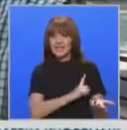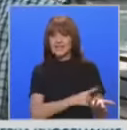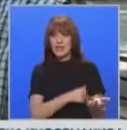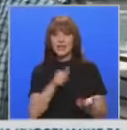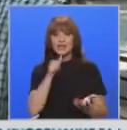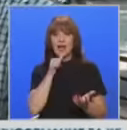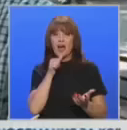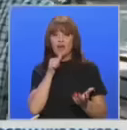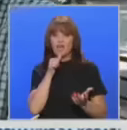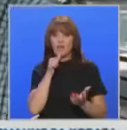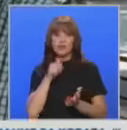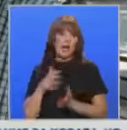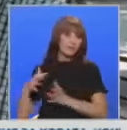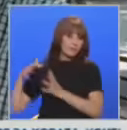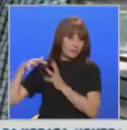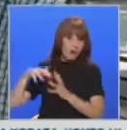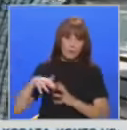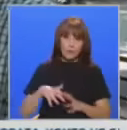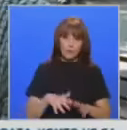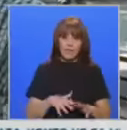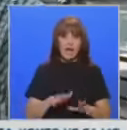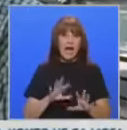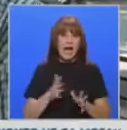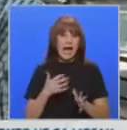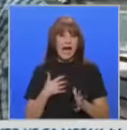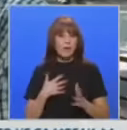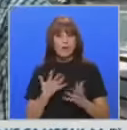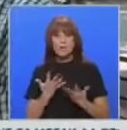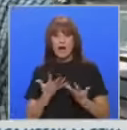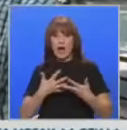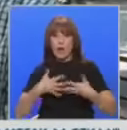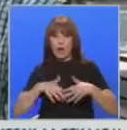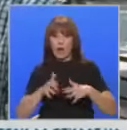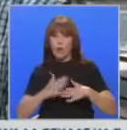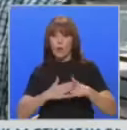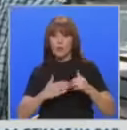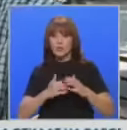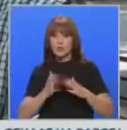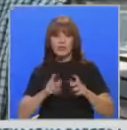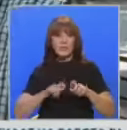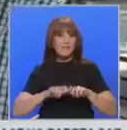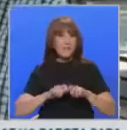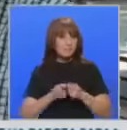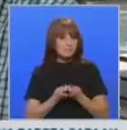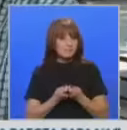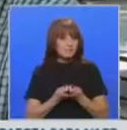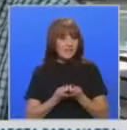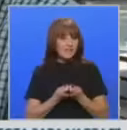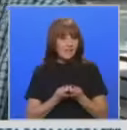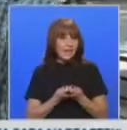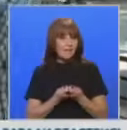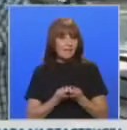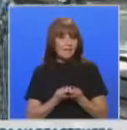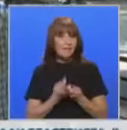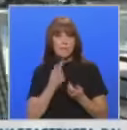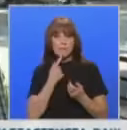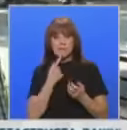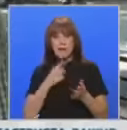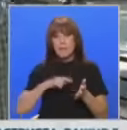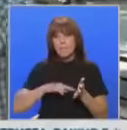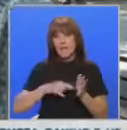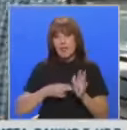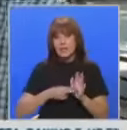отива към моста. Ако има и конструктивни дефекти, което вероятността е много голяма да има при планирането, при изграждането